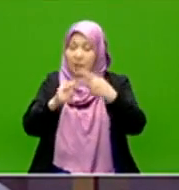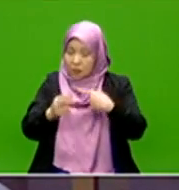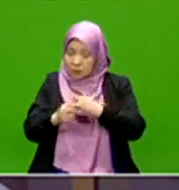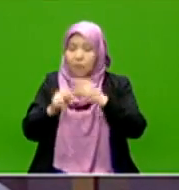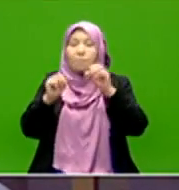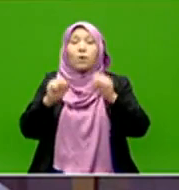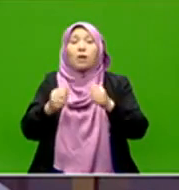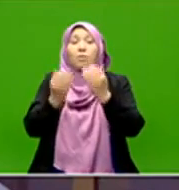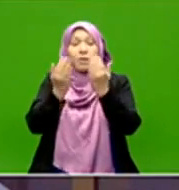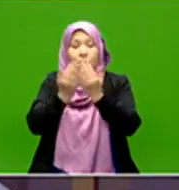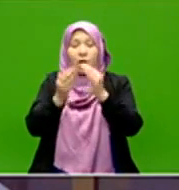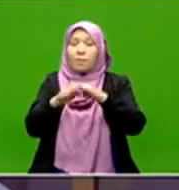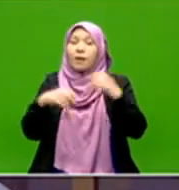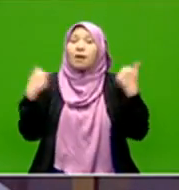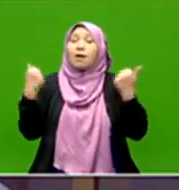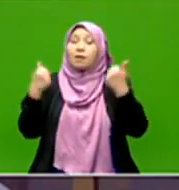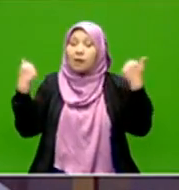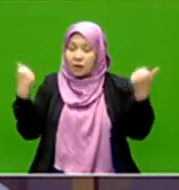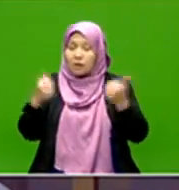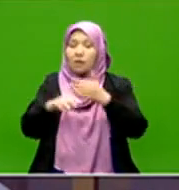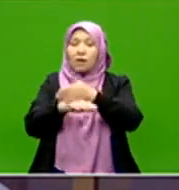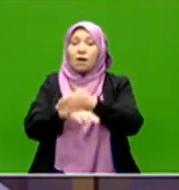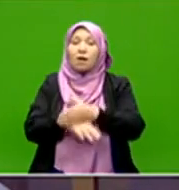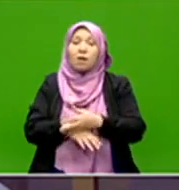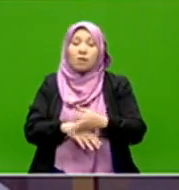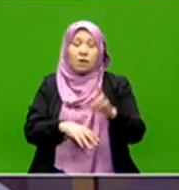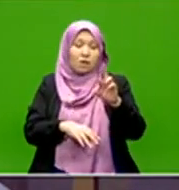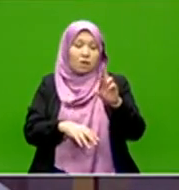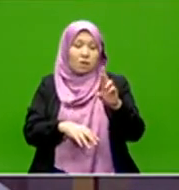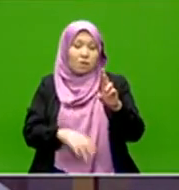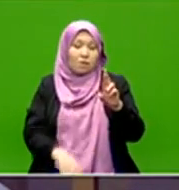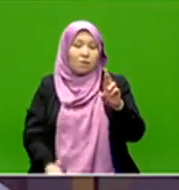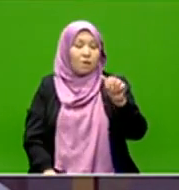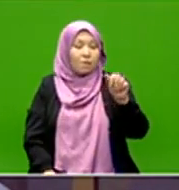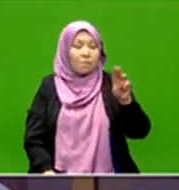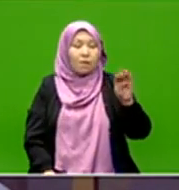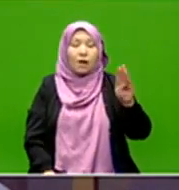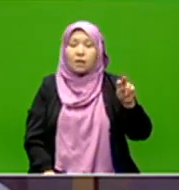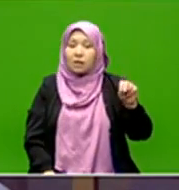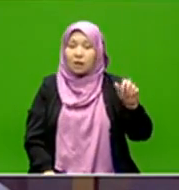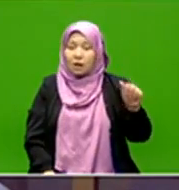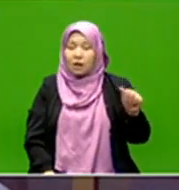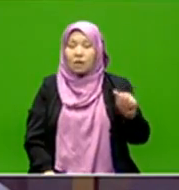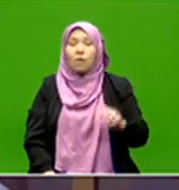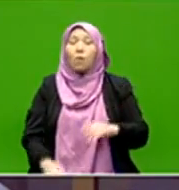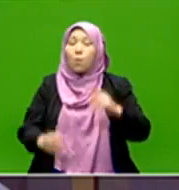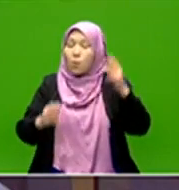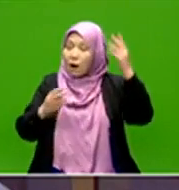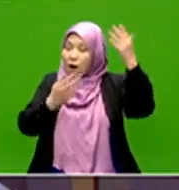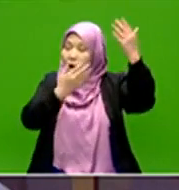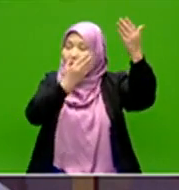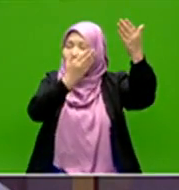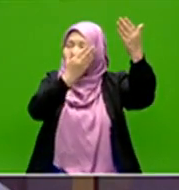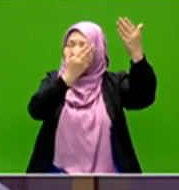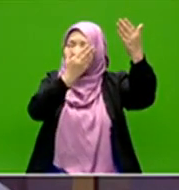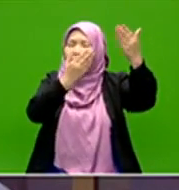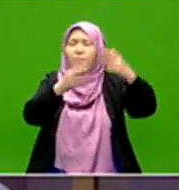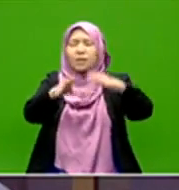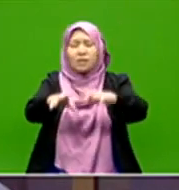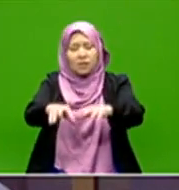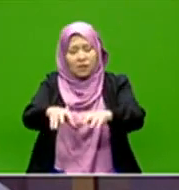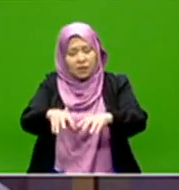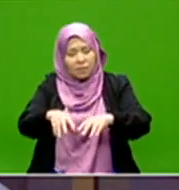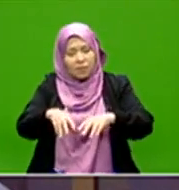ketika hari raya ni Ustaz, ya. Rabbana taqabbal minna. Wahai Tuhan kami,